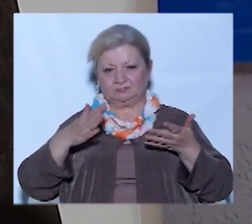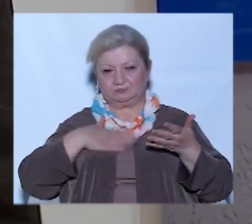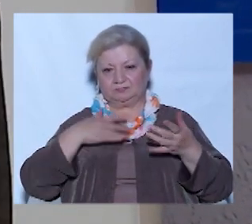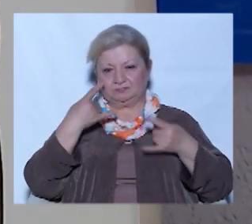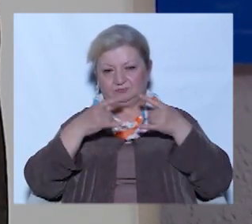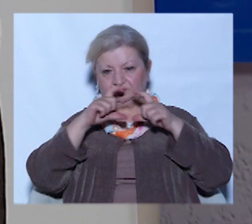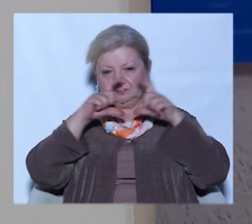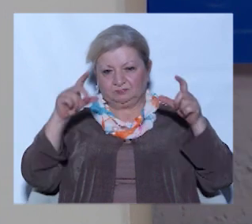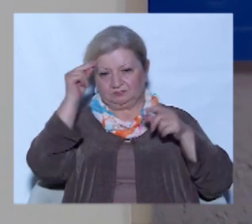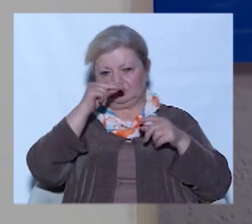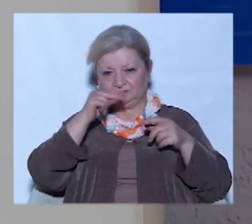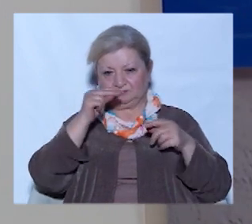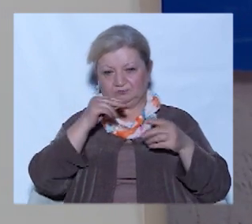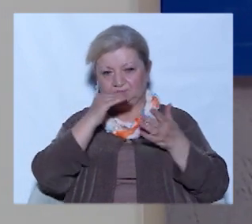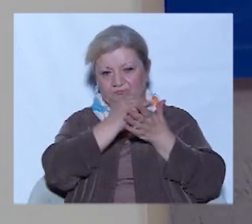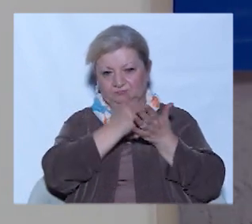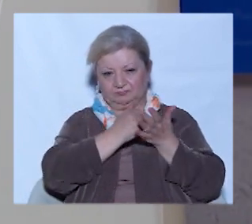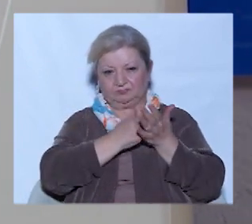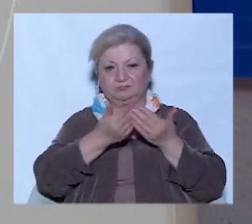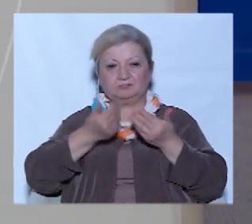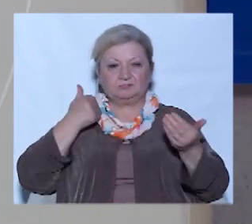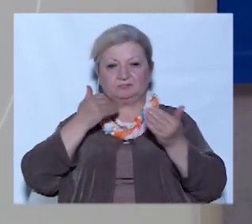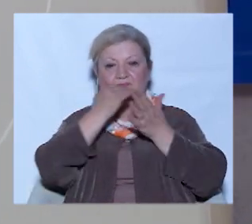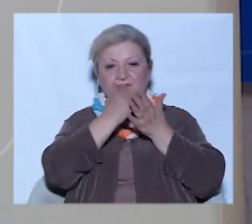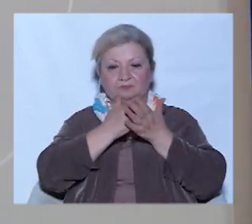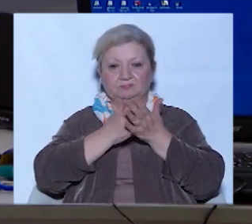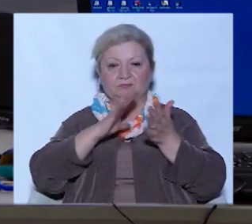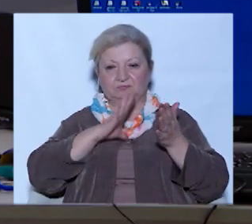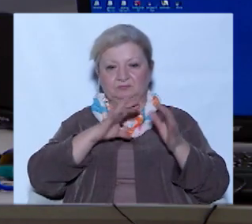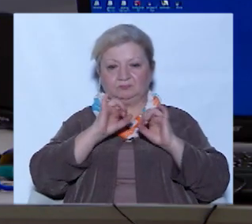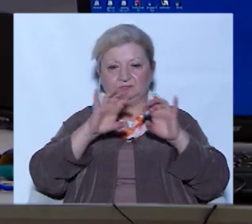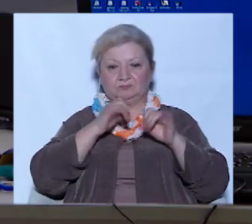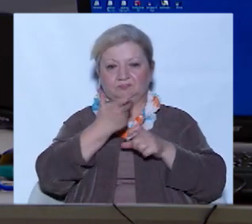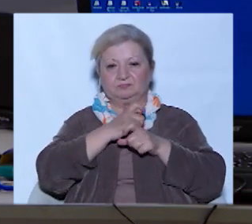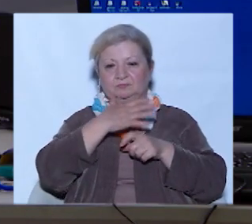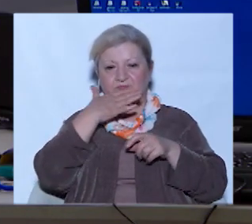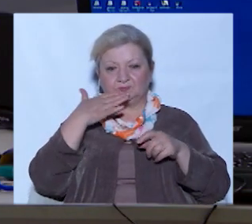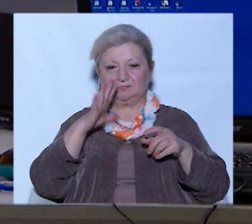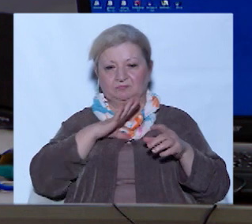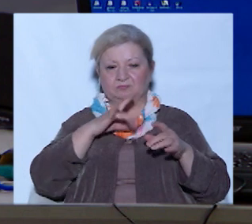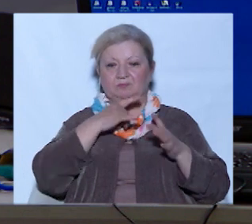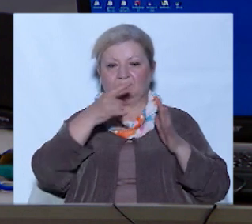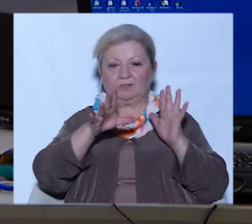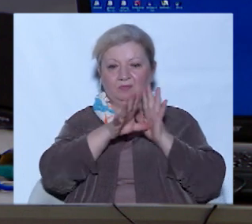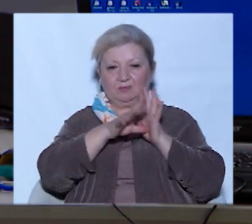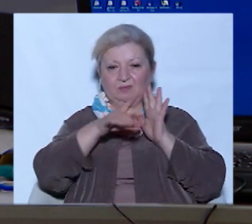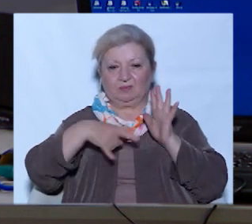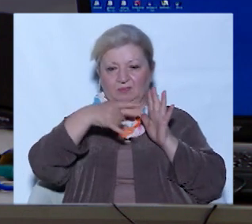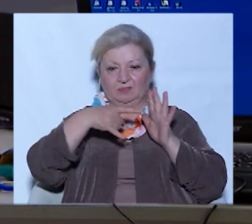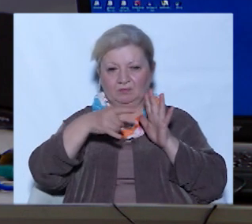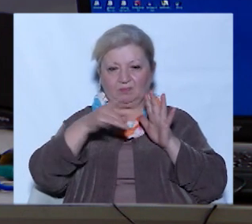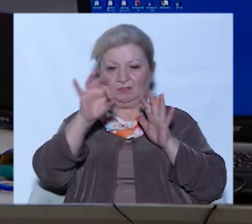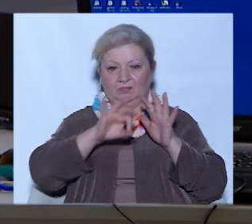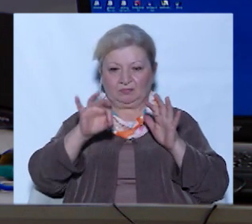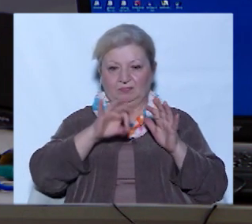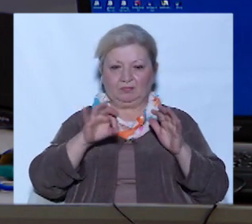განვაგრძობთ ჩვენს ტელეგაკვეთილებს. წინა მეცადინეობაზე ჩვენ ბევრი ვისაუბრეთ ელექტრომაგნიტური